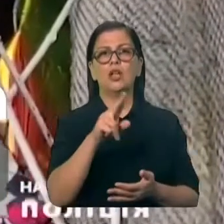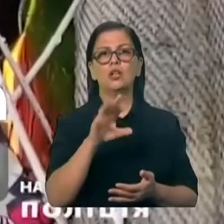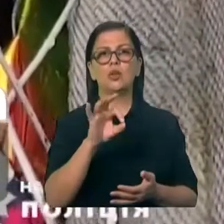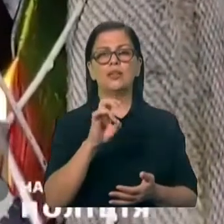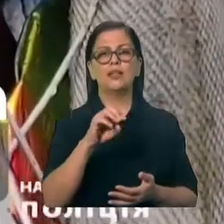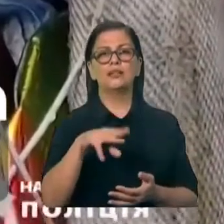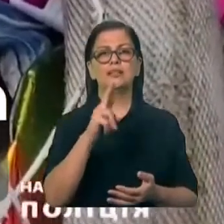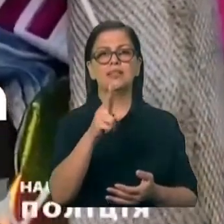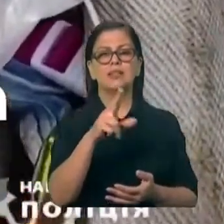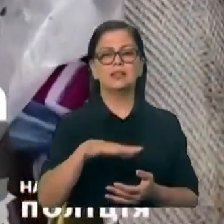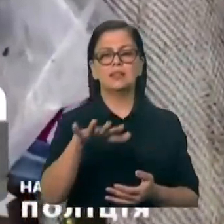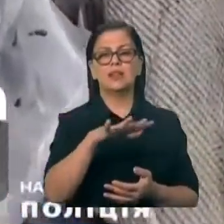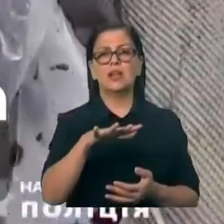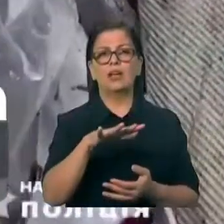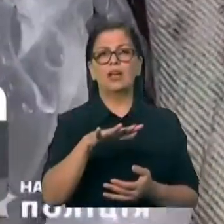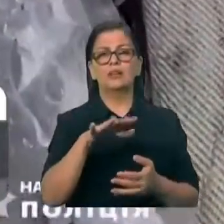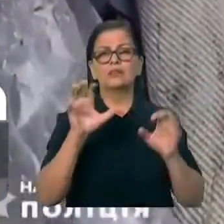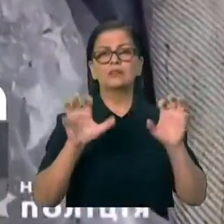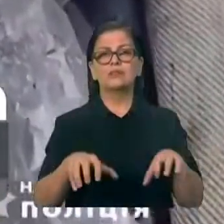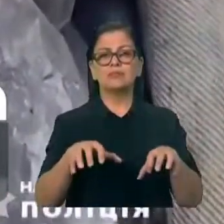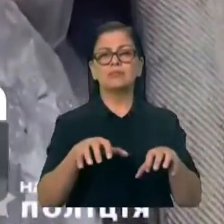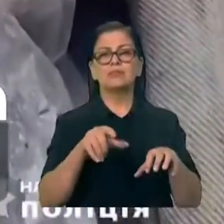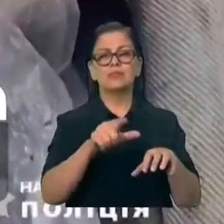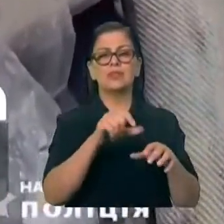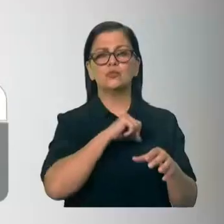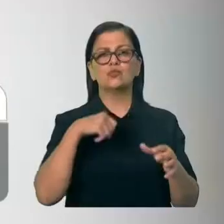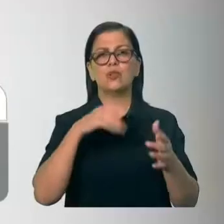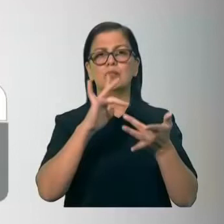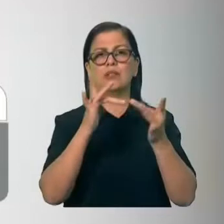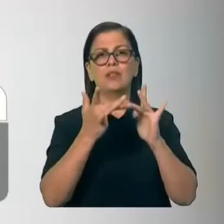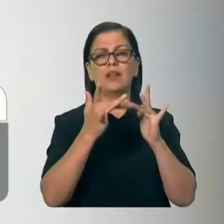qubernatoru Pavlo Kirilenko bu barədə sosial şəbəkə hesablarında açıqlama verib.